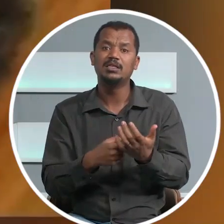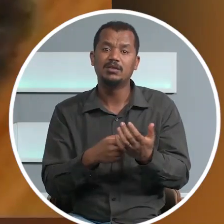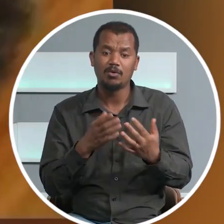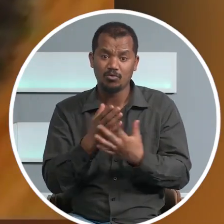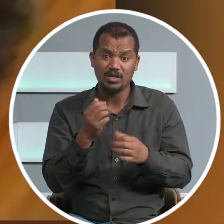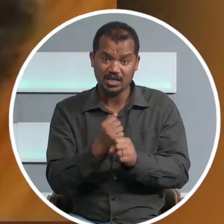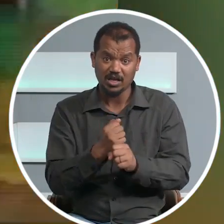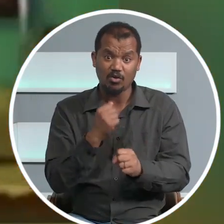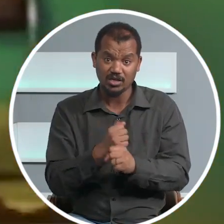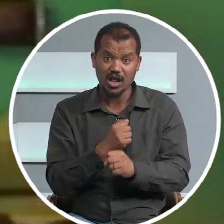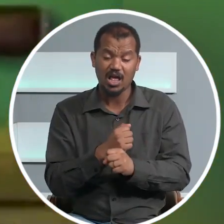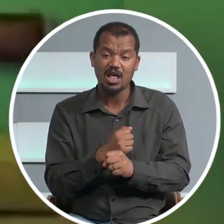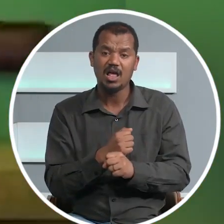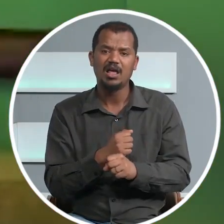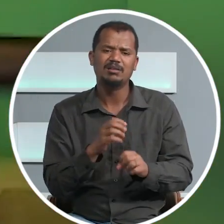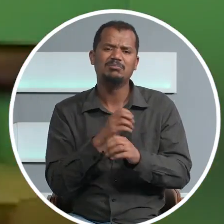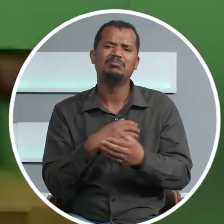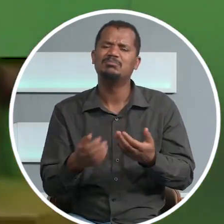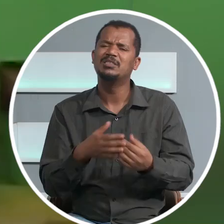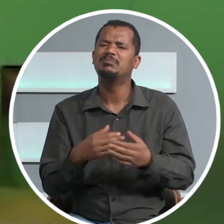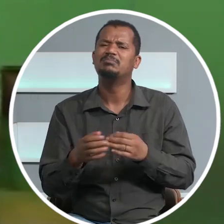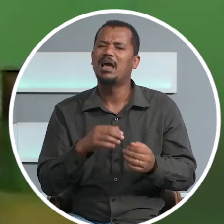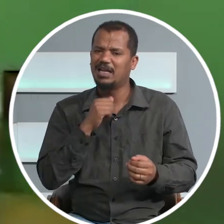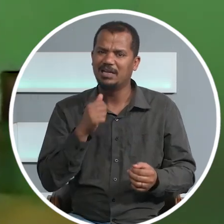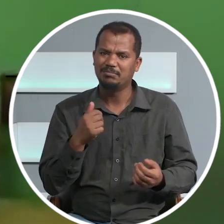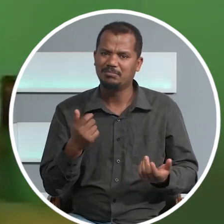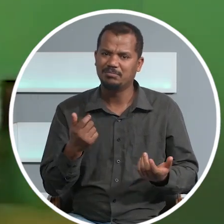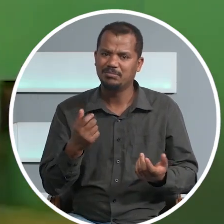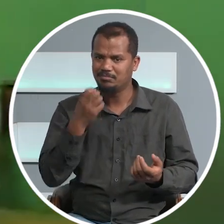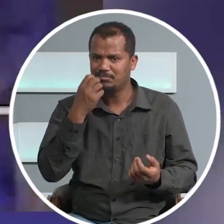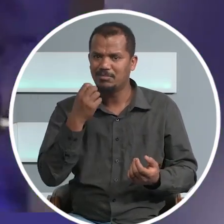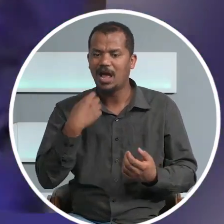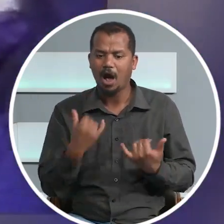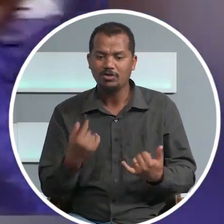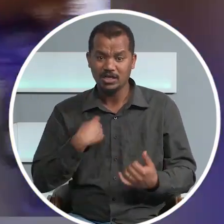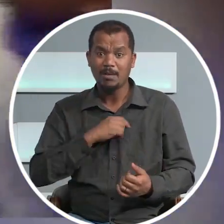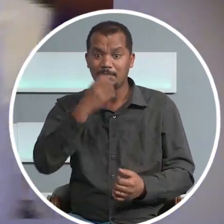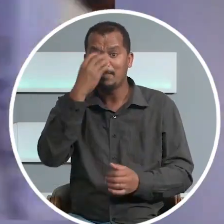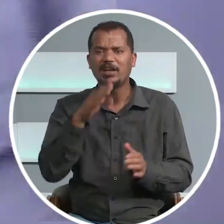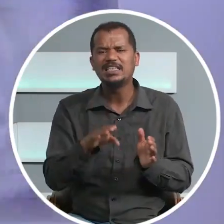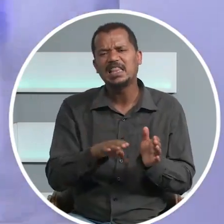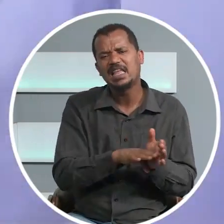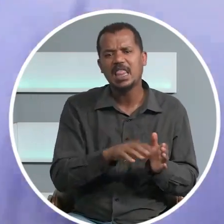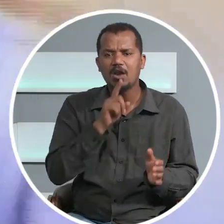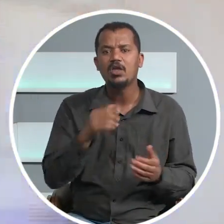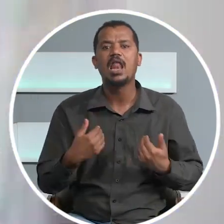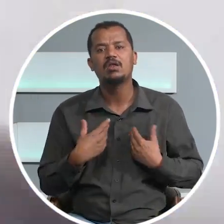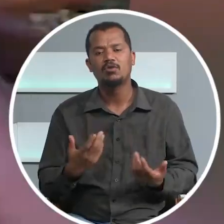በዚህ አቅጣጫ የተሰራው ስራ ኦልሞስት ምንም አይደለም ማለት። እኛም አሁንም በፈረንጆቹ ጥገኝነት ስር ነው ያለው። እነሱ ደግሞ